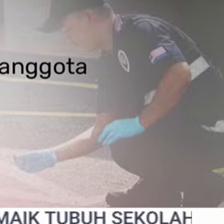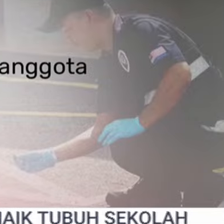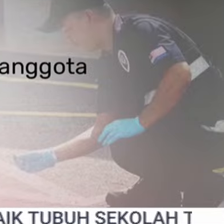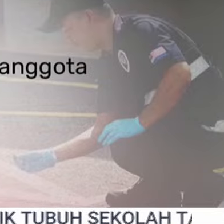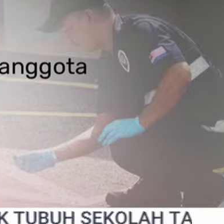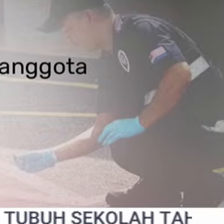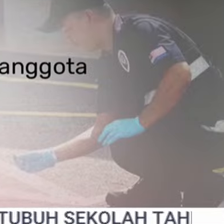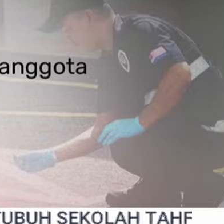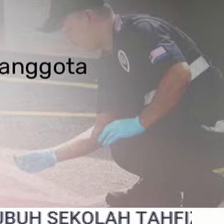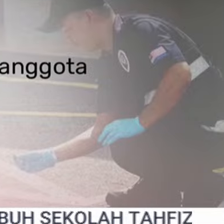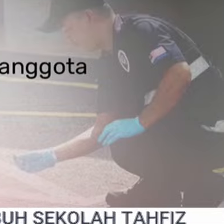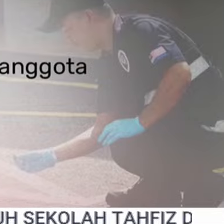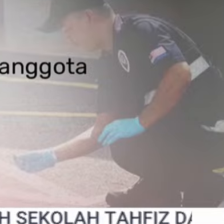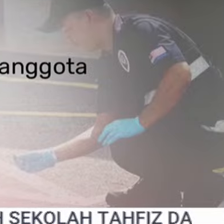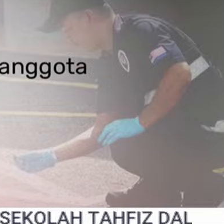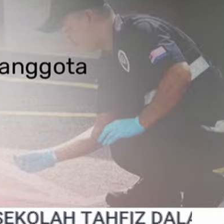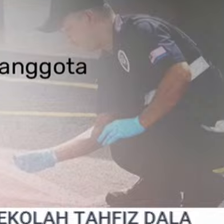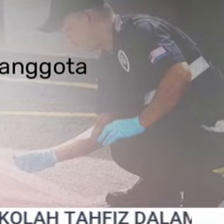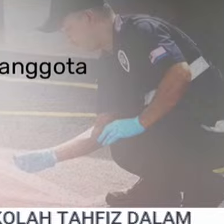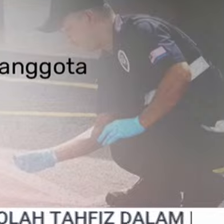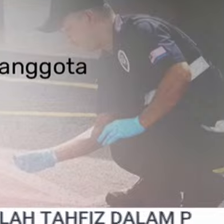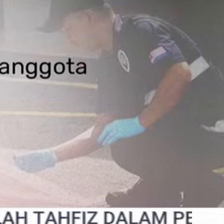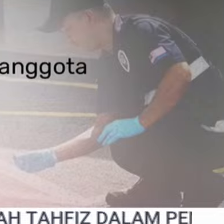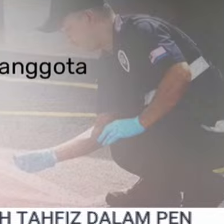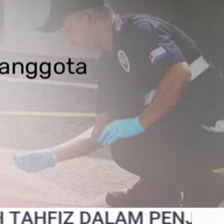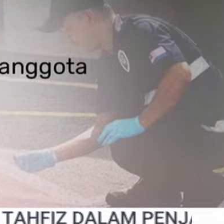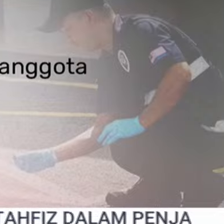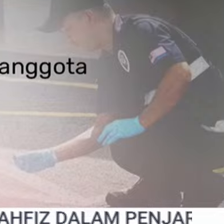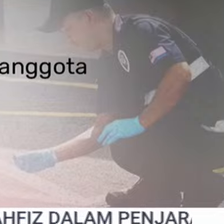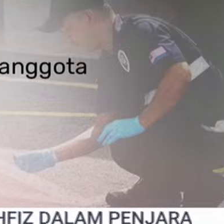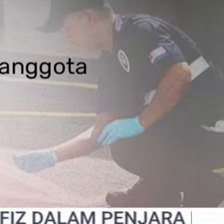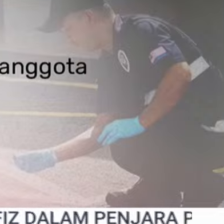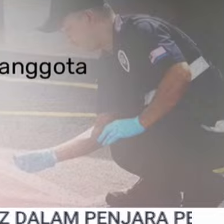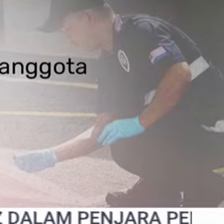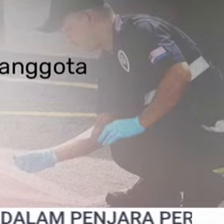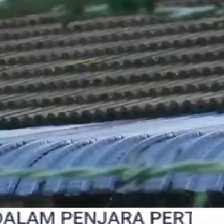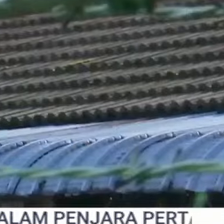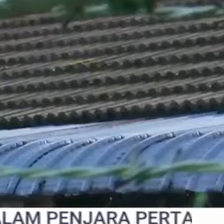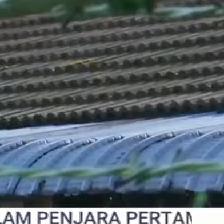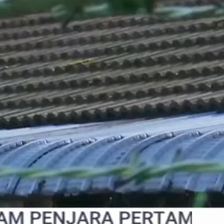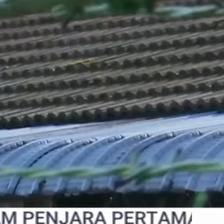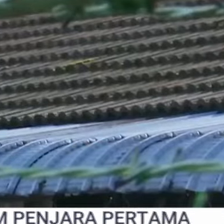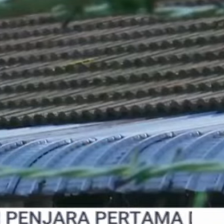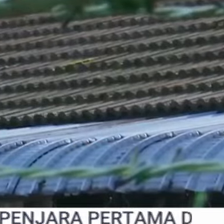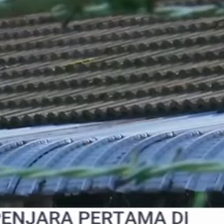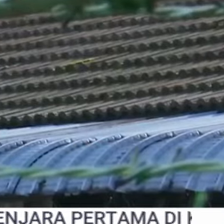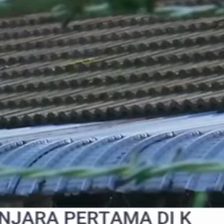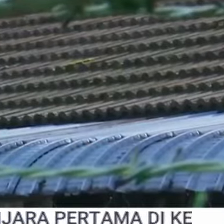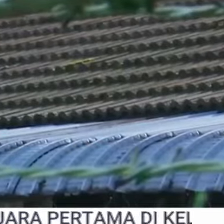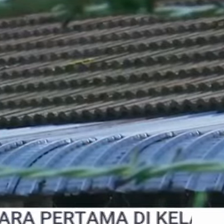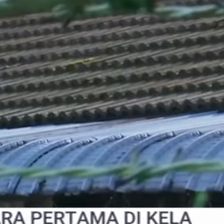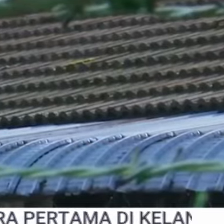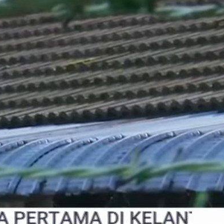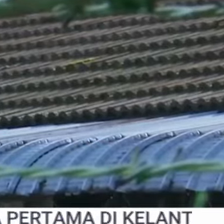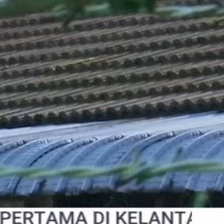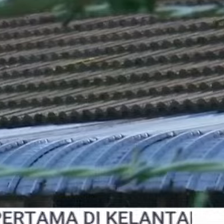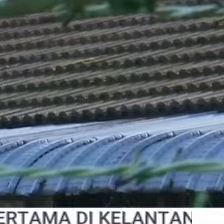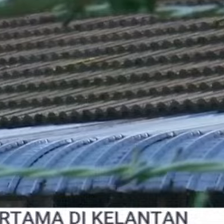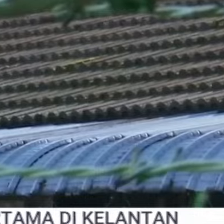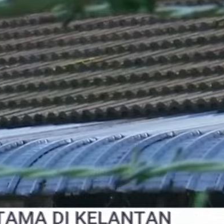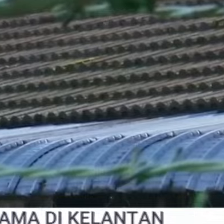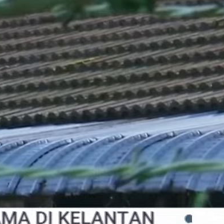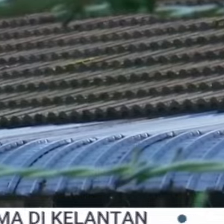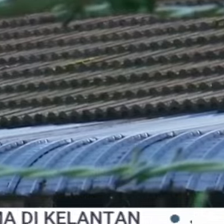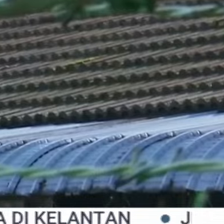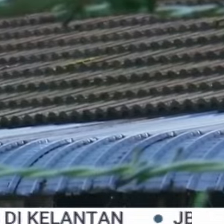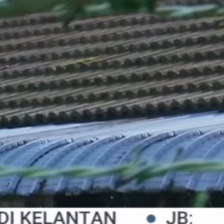pelajar itu ditahan bagi siasatan lanjut pembabitan mereka dengan serangan itu. Pada 6 pagi, polis menyerbu rumah keluarga suspek